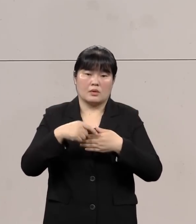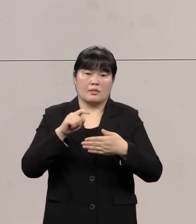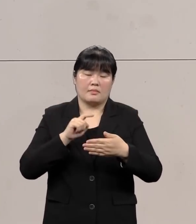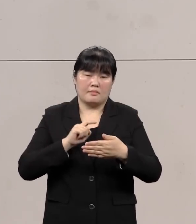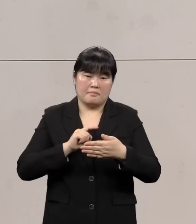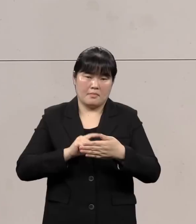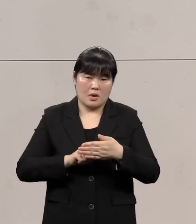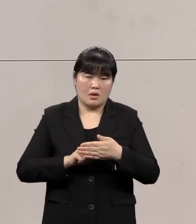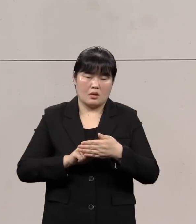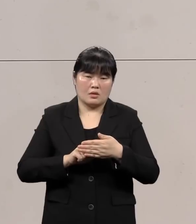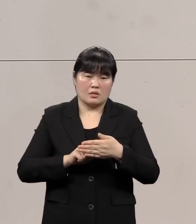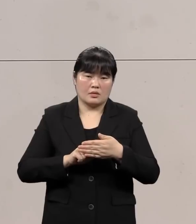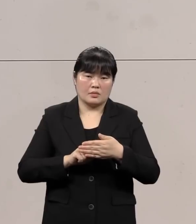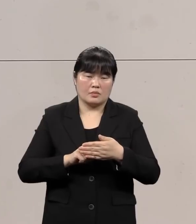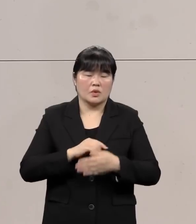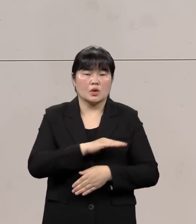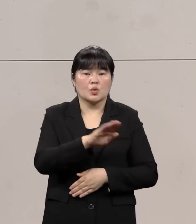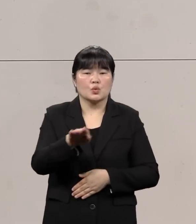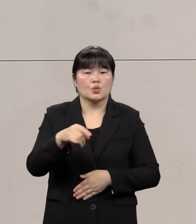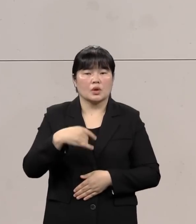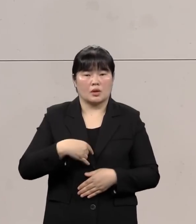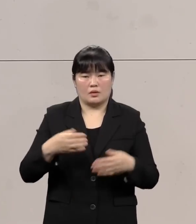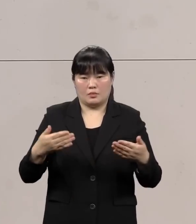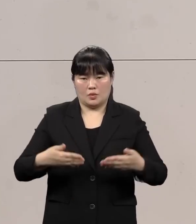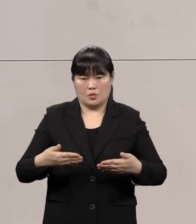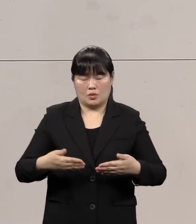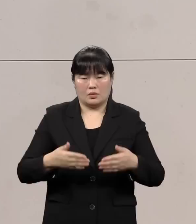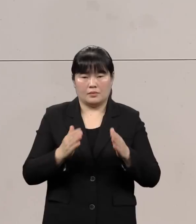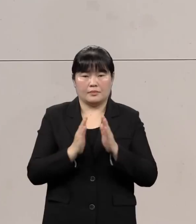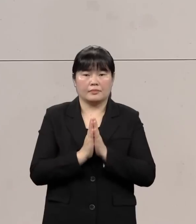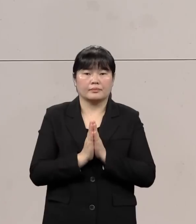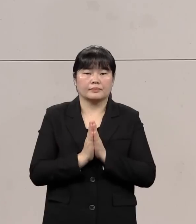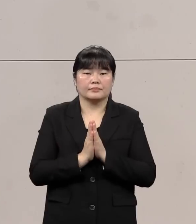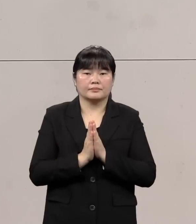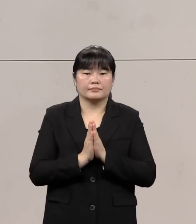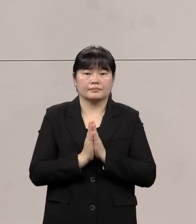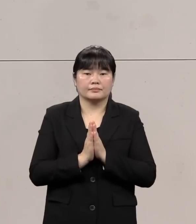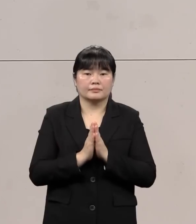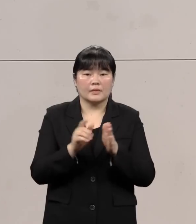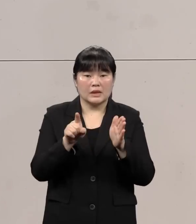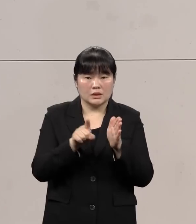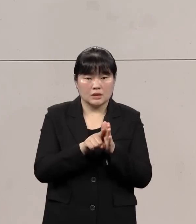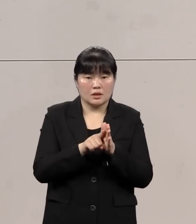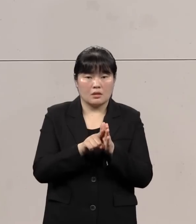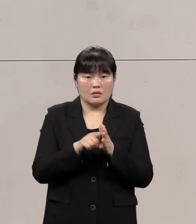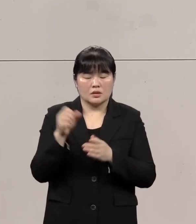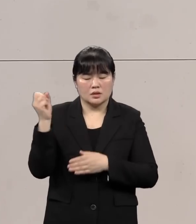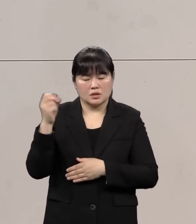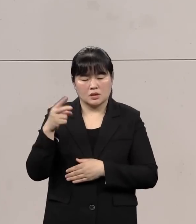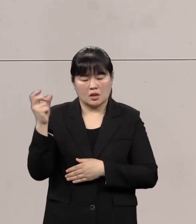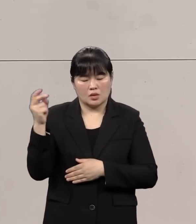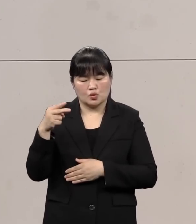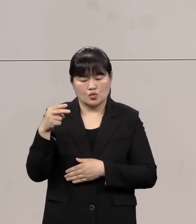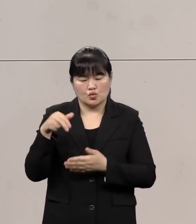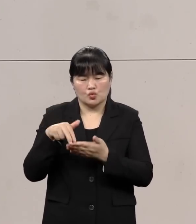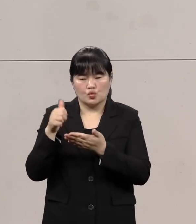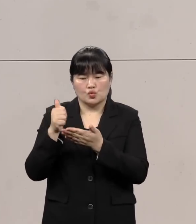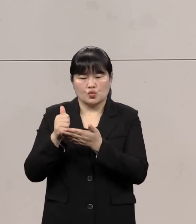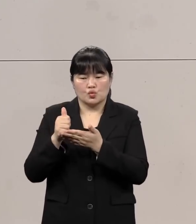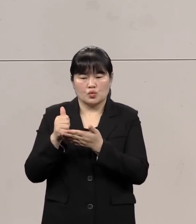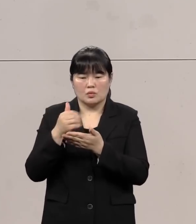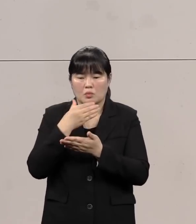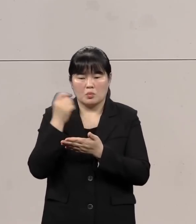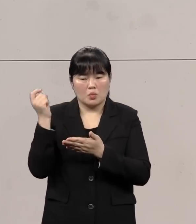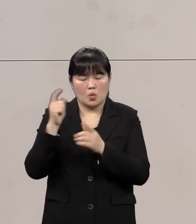그 간절한 마음이 우리에게 필요합니다 신앙은 주님과 믿는 인격적인